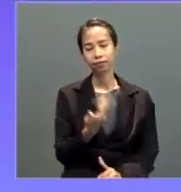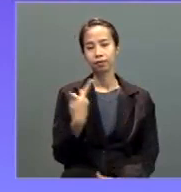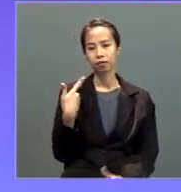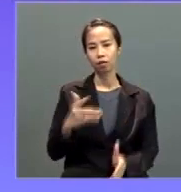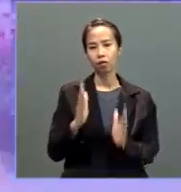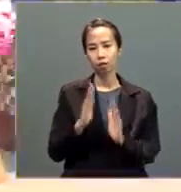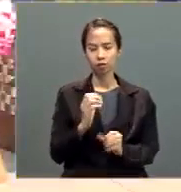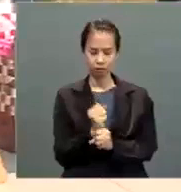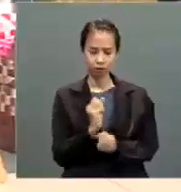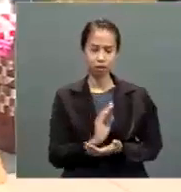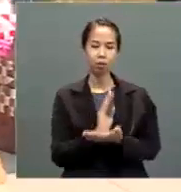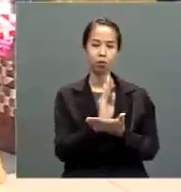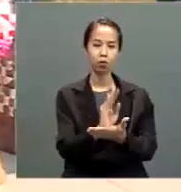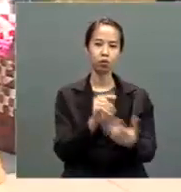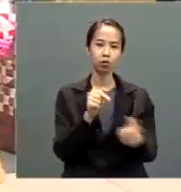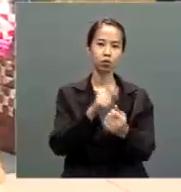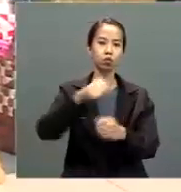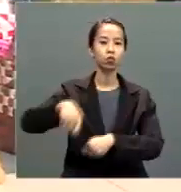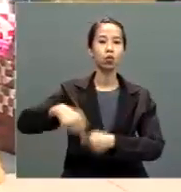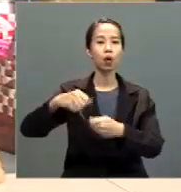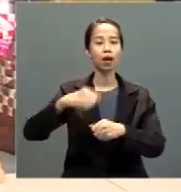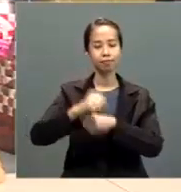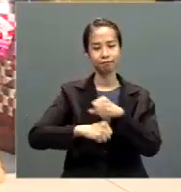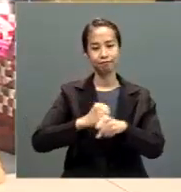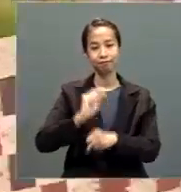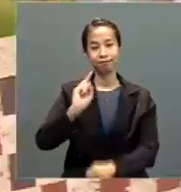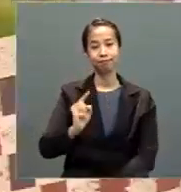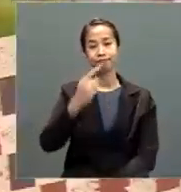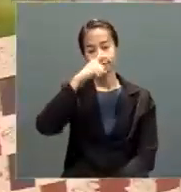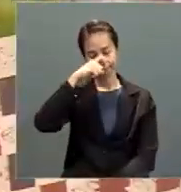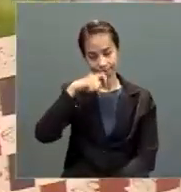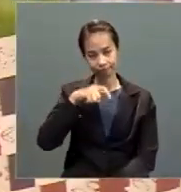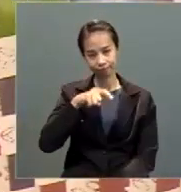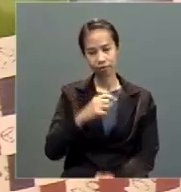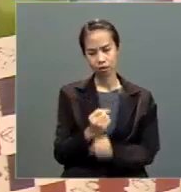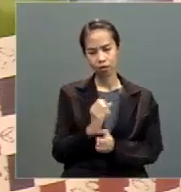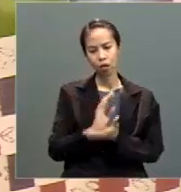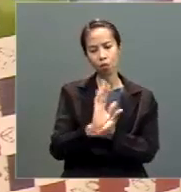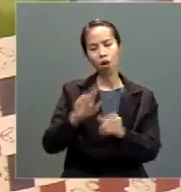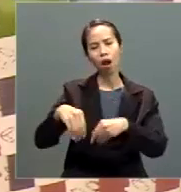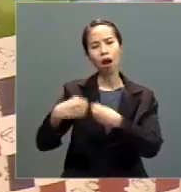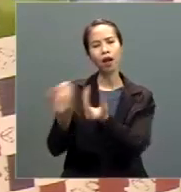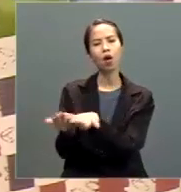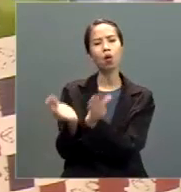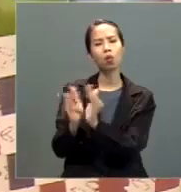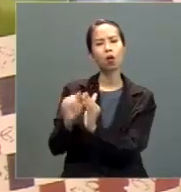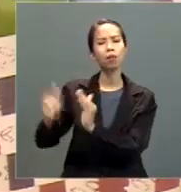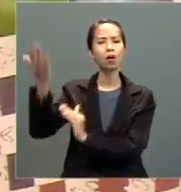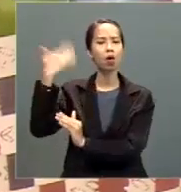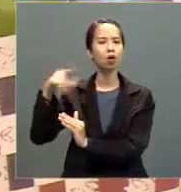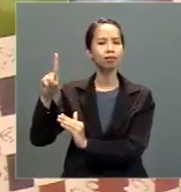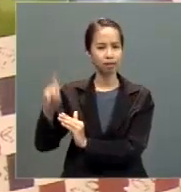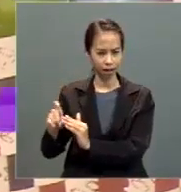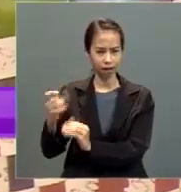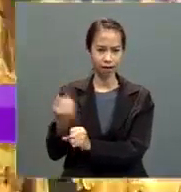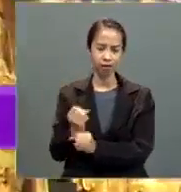าร่วมทำบุญเนื่องในเทศกาลสงกรานต์หรือว่าวันขึ้นปีใหม่ไทยๆนะครับอุทิศส่วนกุศลให้กับบรรพบุรุษที่ล่วงลับมีการถวายสังฆท